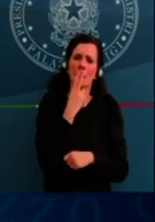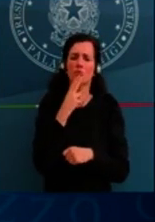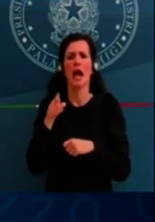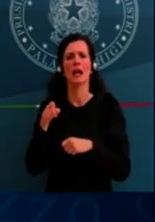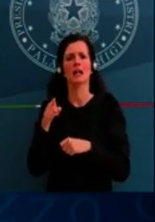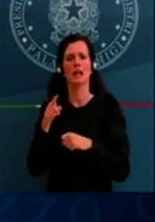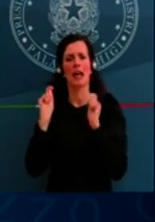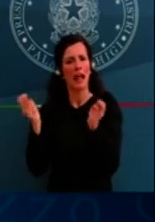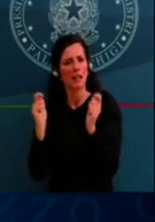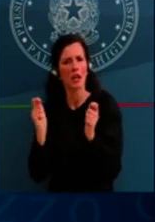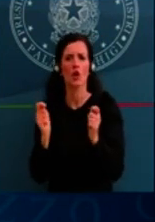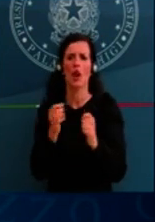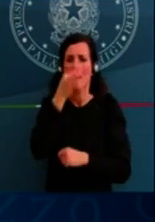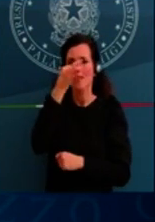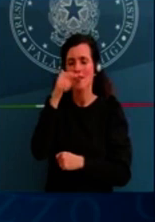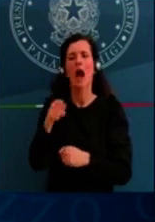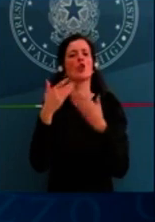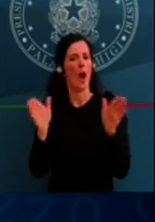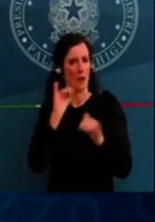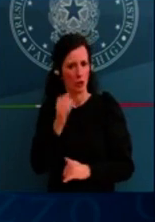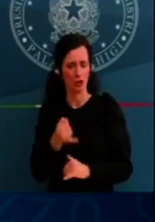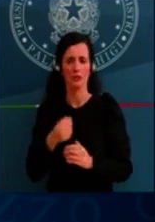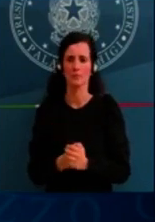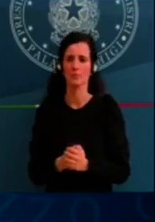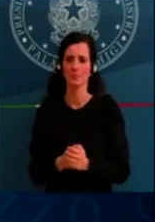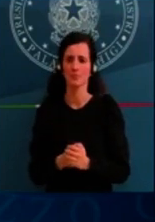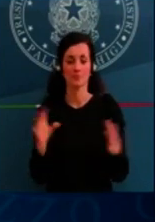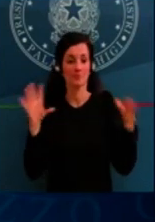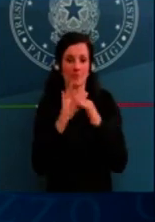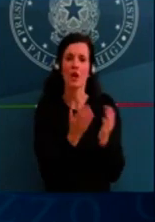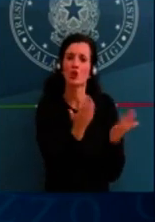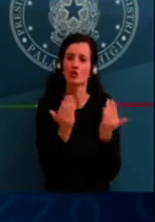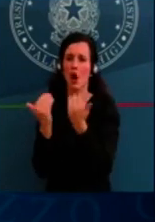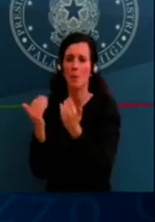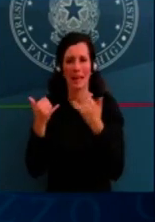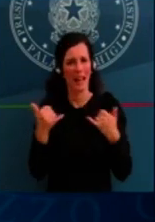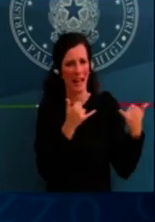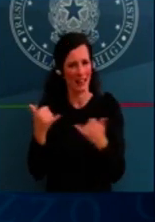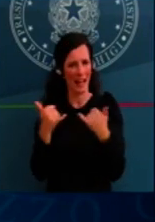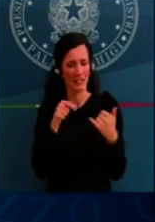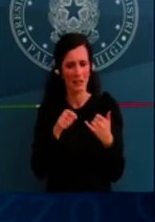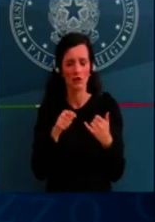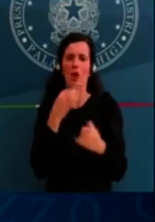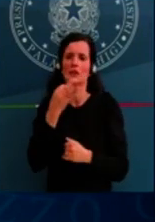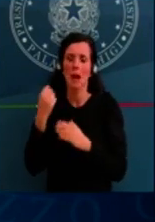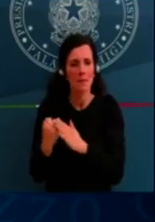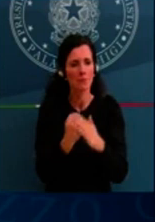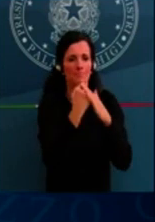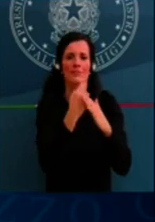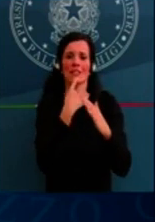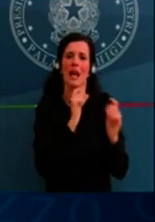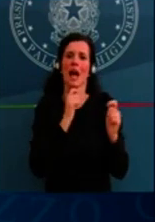commerciali in questo settore che è in grande sofferenza e anche per aiutare le famiglie abbiamo deciso